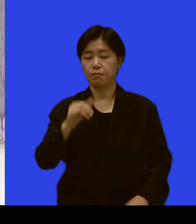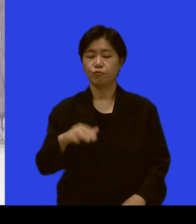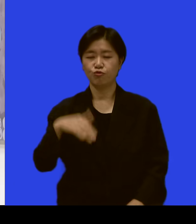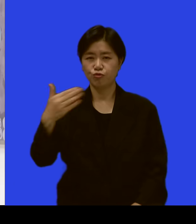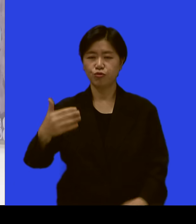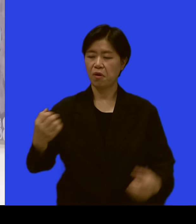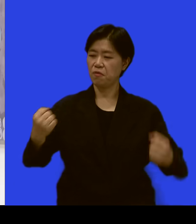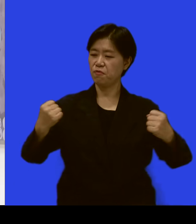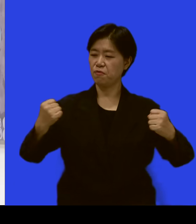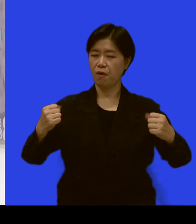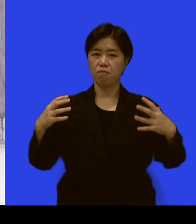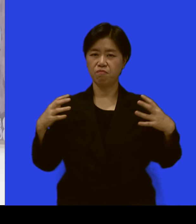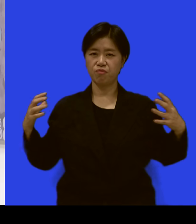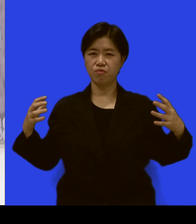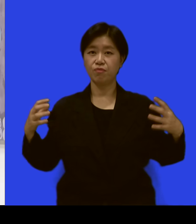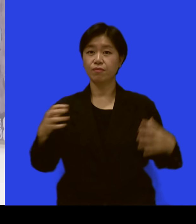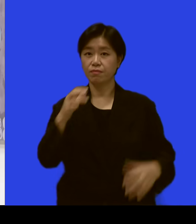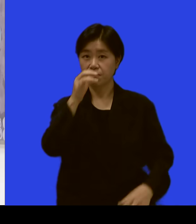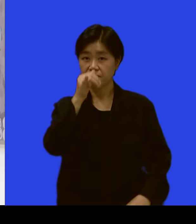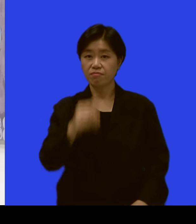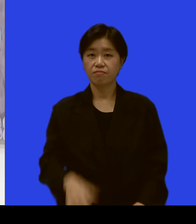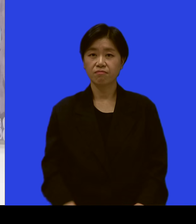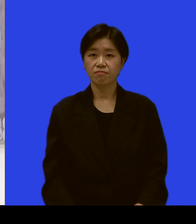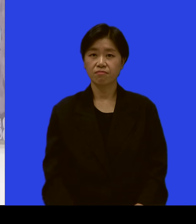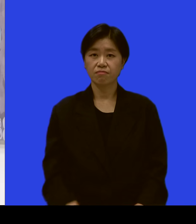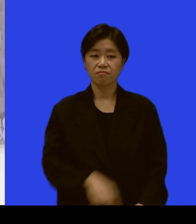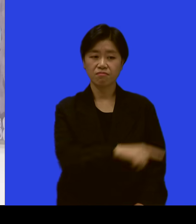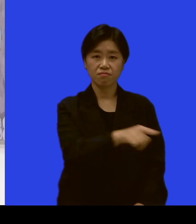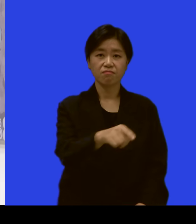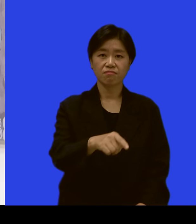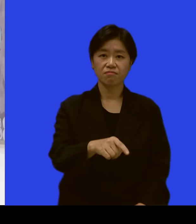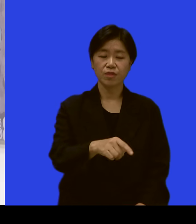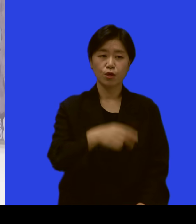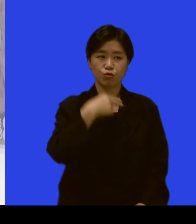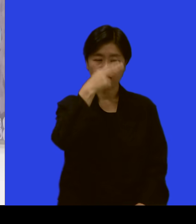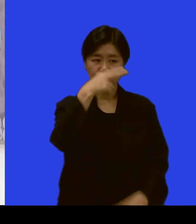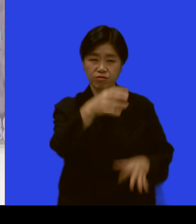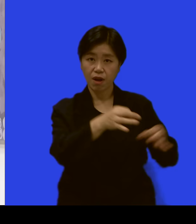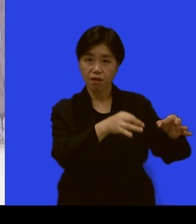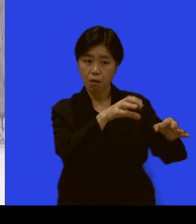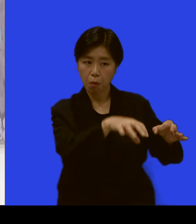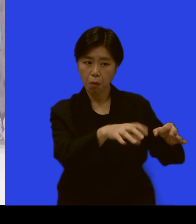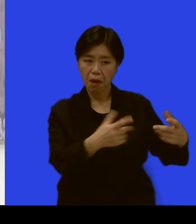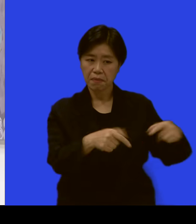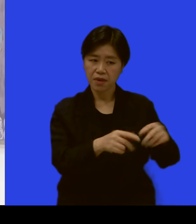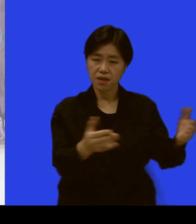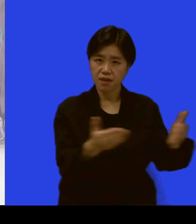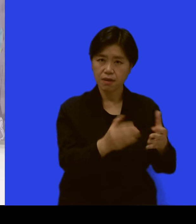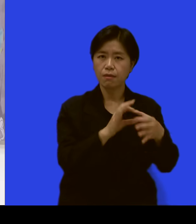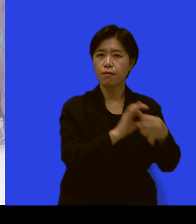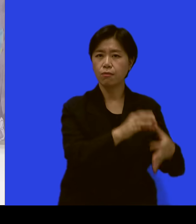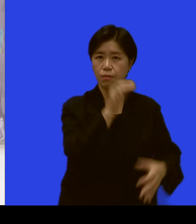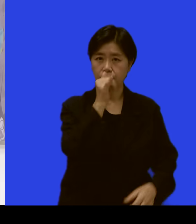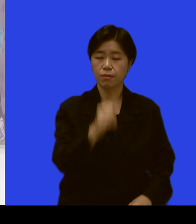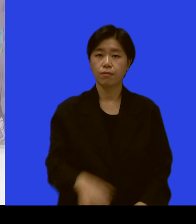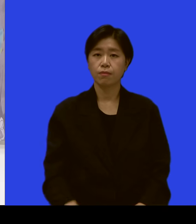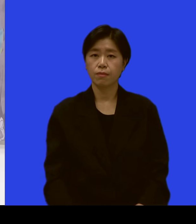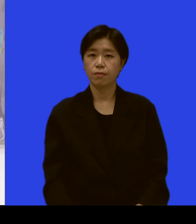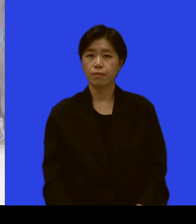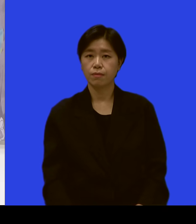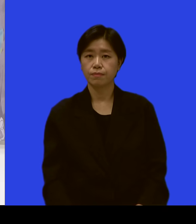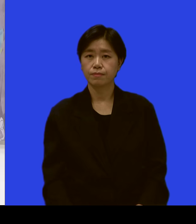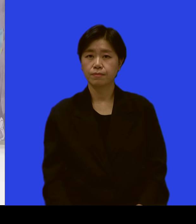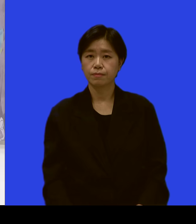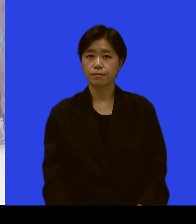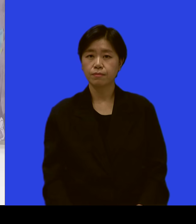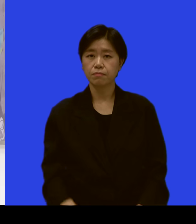해서 예. 조금 이제 그런 같이 이렇게 할 수 있는 하여튼 그런 일부터 시작해서 뭐 술집 뭐